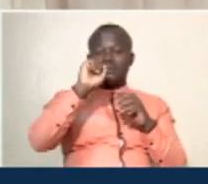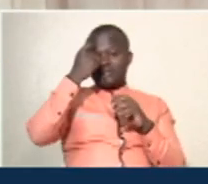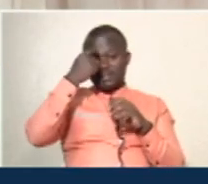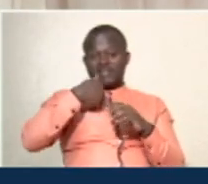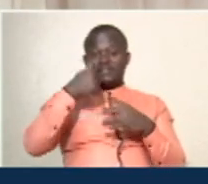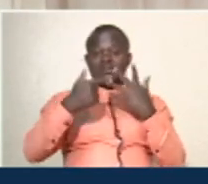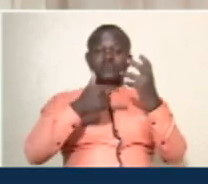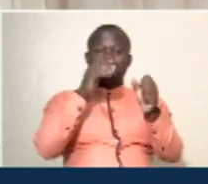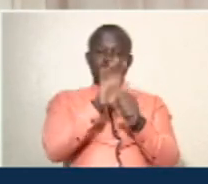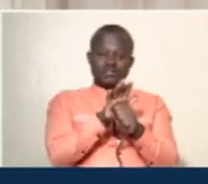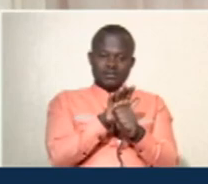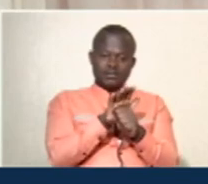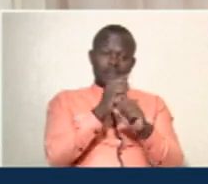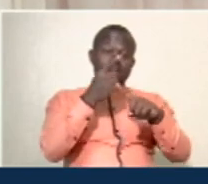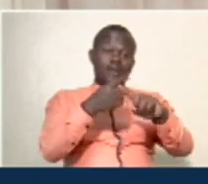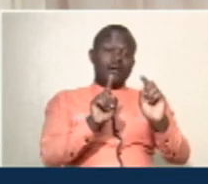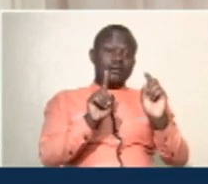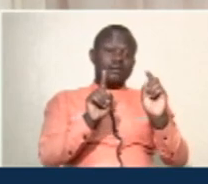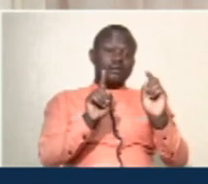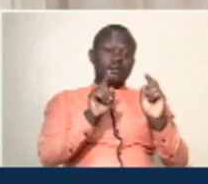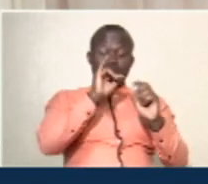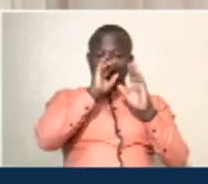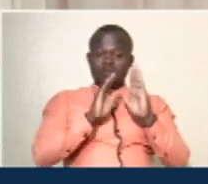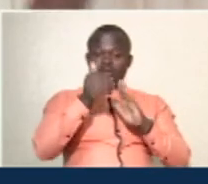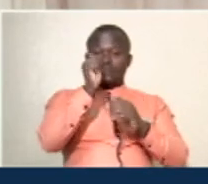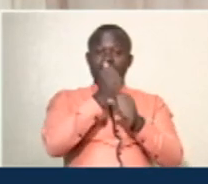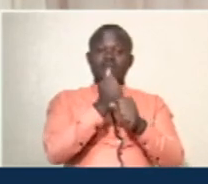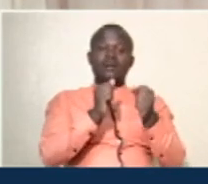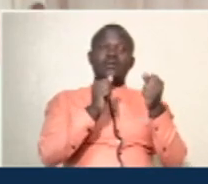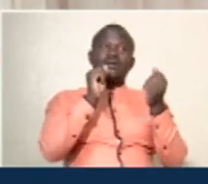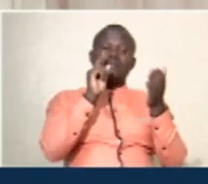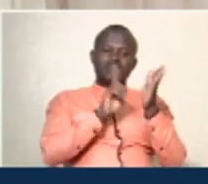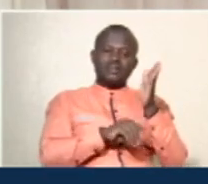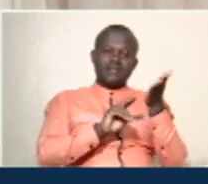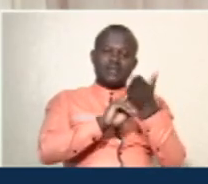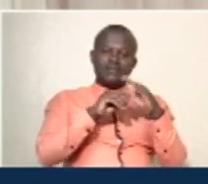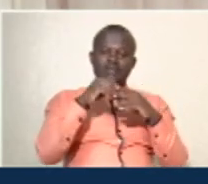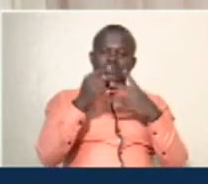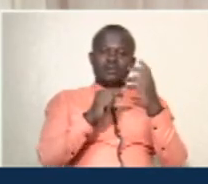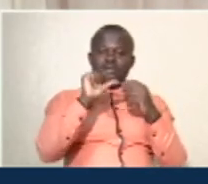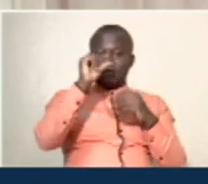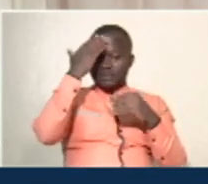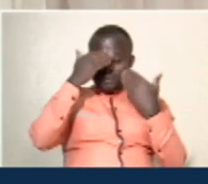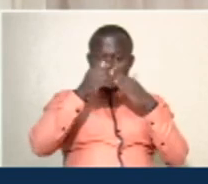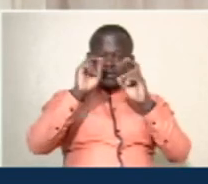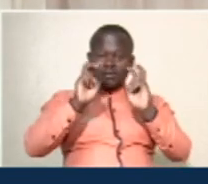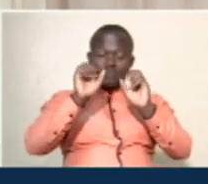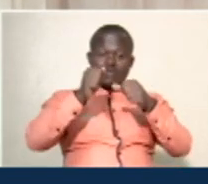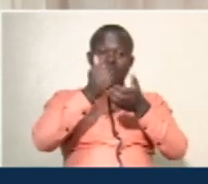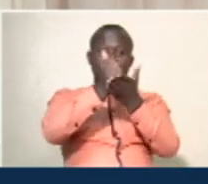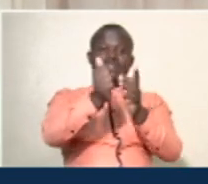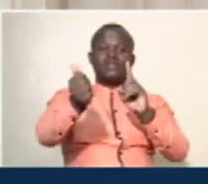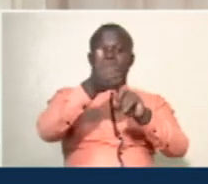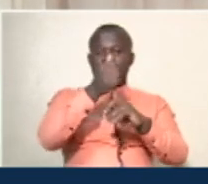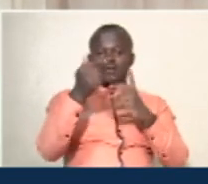ifite byinshi. Ariko inkotanyi icyo zakoreshaga bikeya kugira ngo bibageze